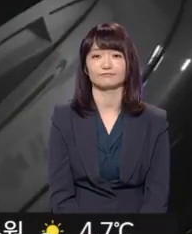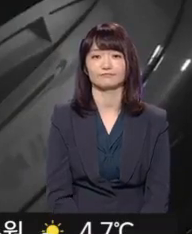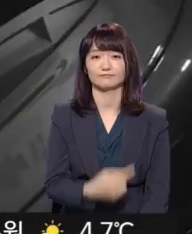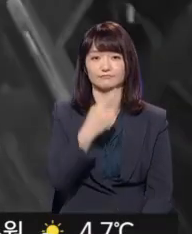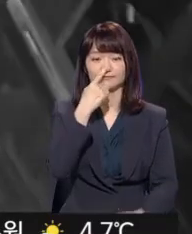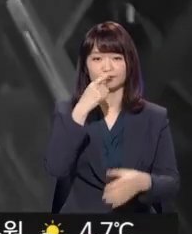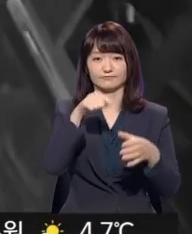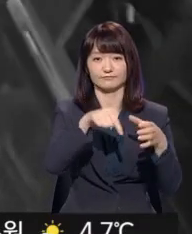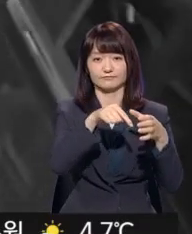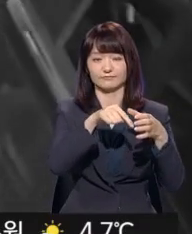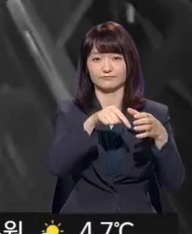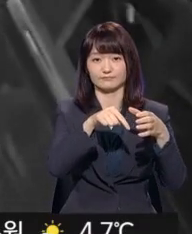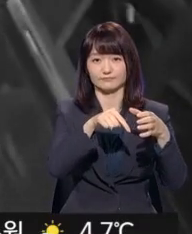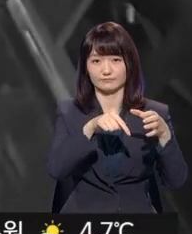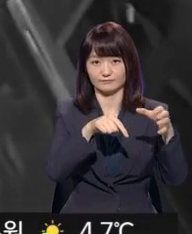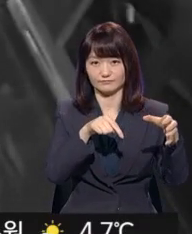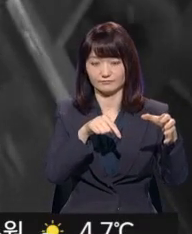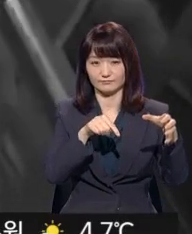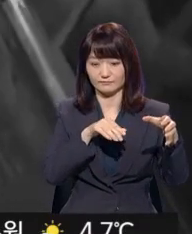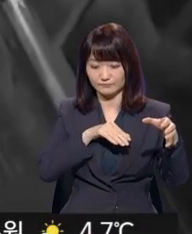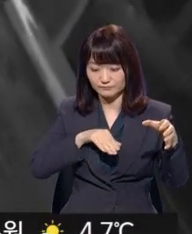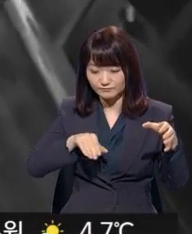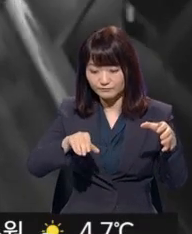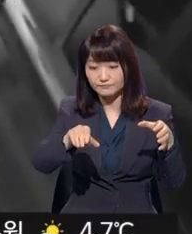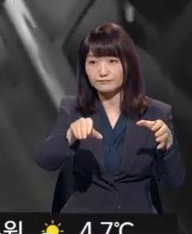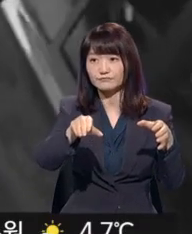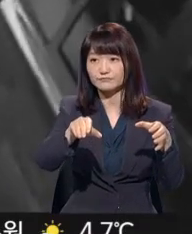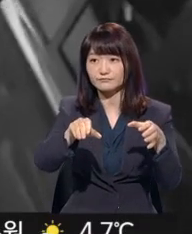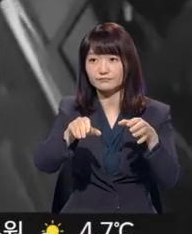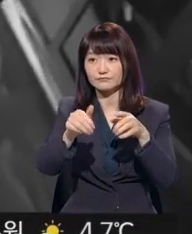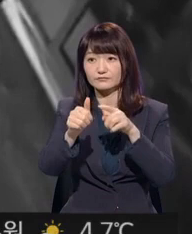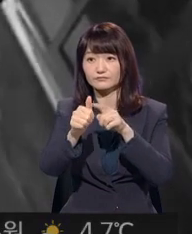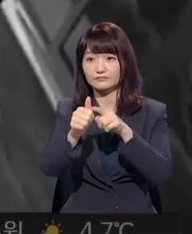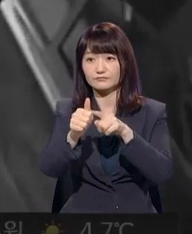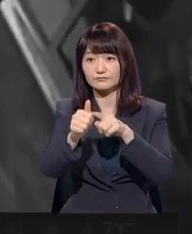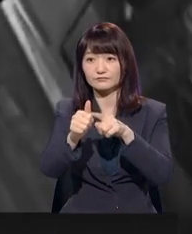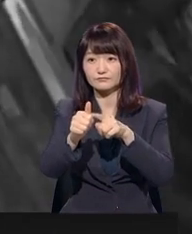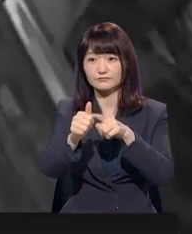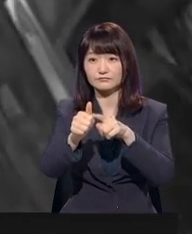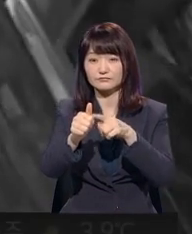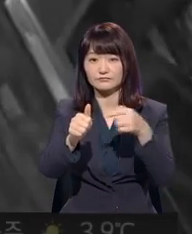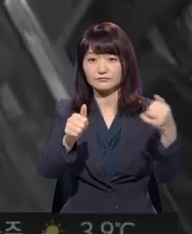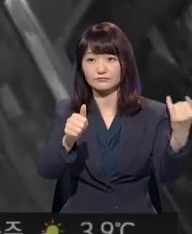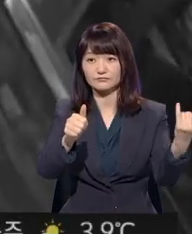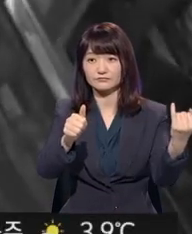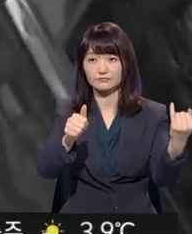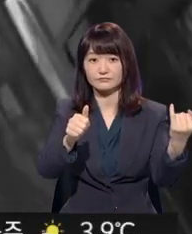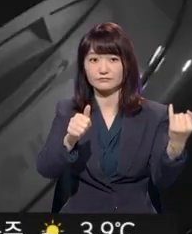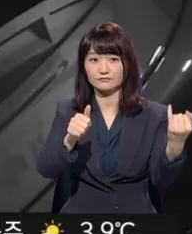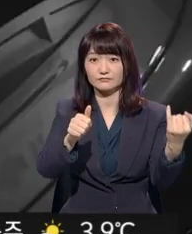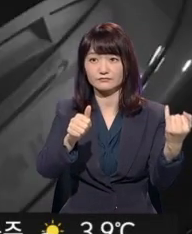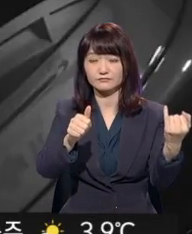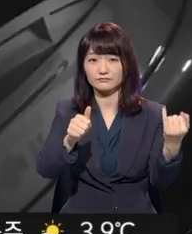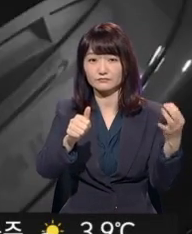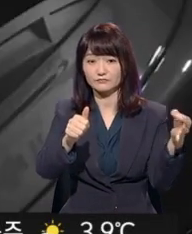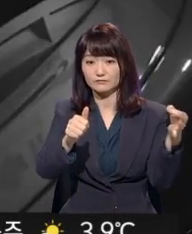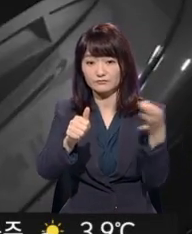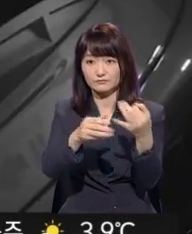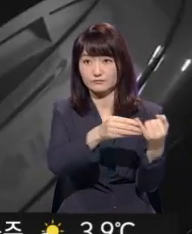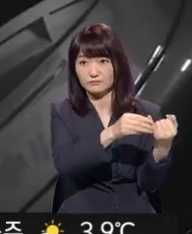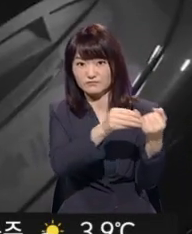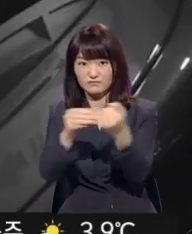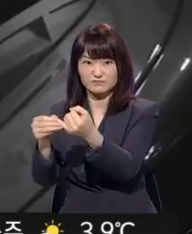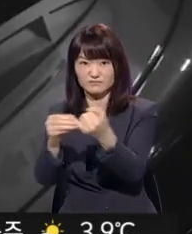네, 한 카페의 드라이브스루 창구입니다. 그런데 운전석 남성이요. 거스름돈 뭐. 건네던 여성의 손을 저렇게 확 잡아채서 창구